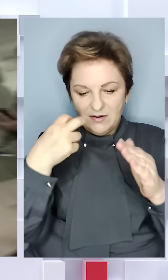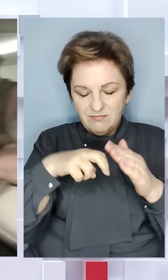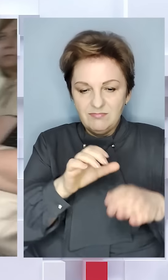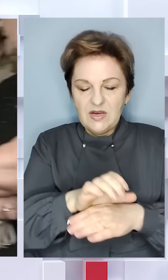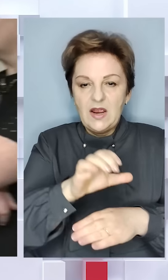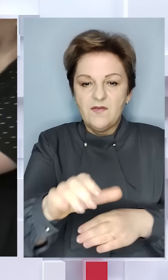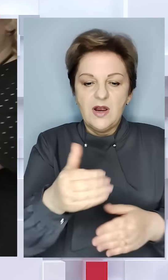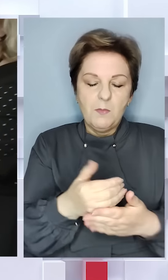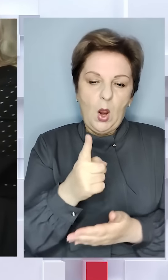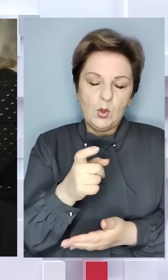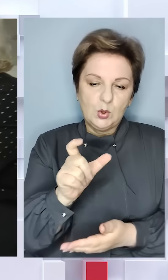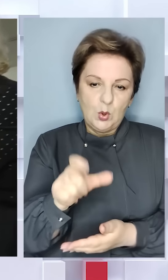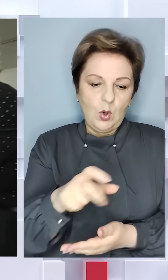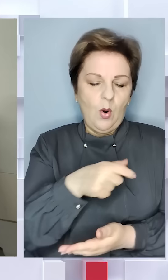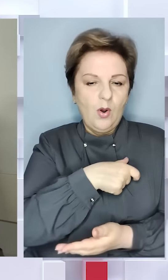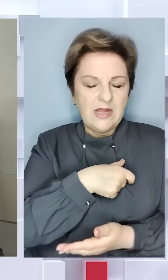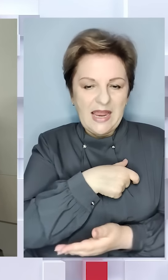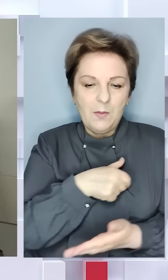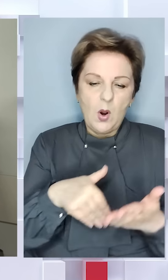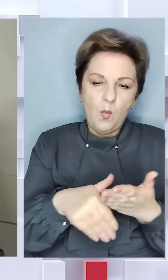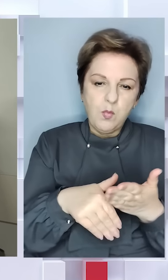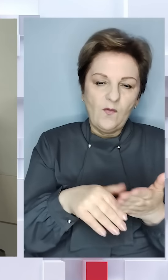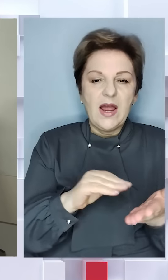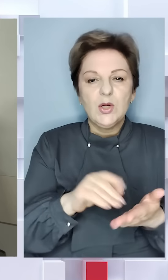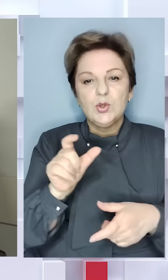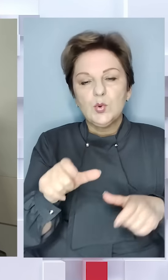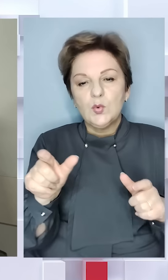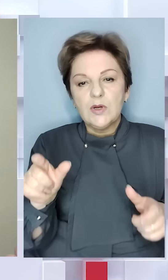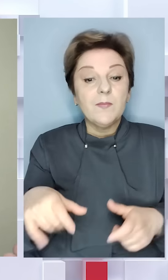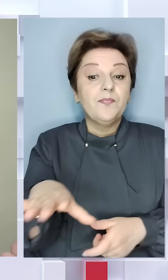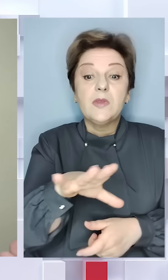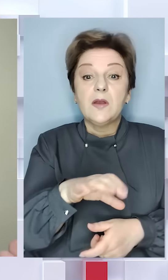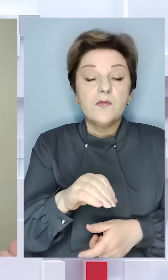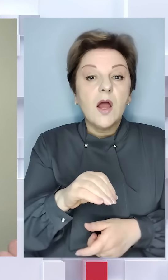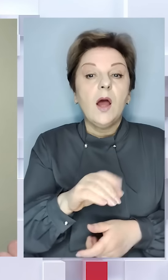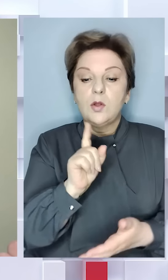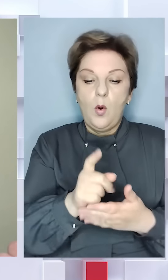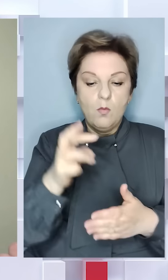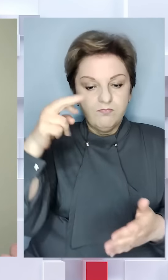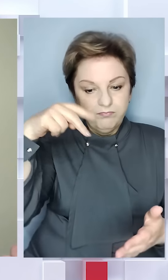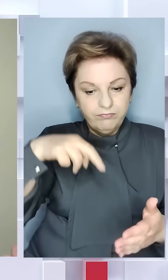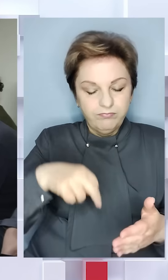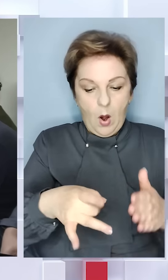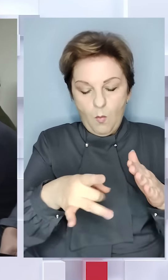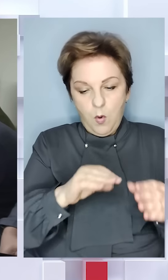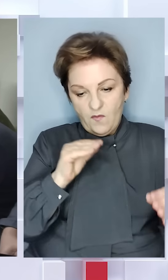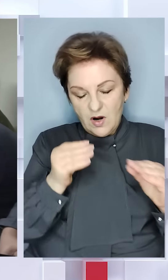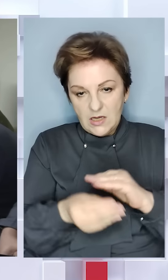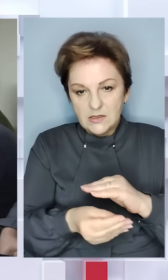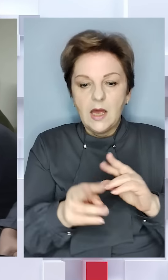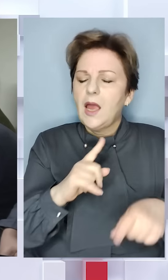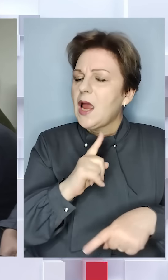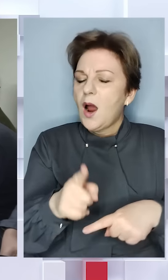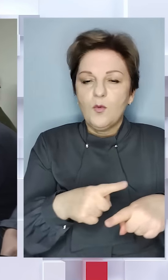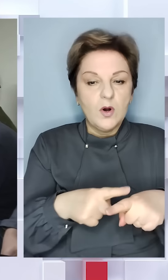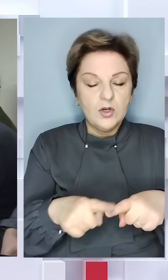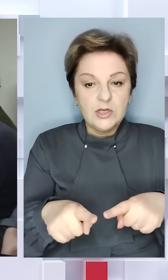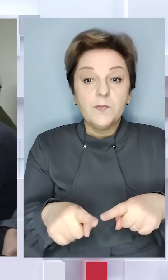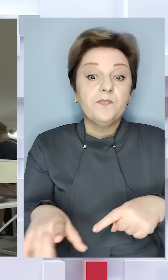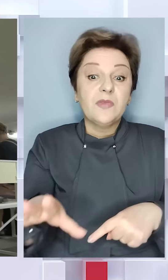понад сотню людей, депутатів, помічників та журналістів. Усі мали спуститися до бомбосховища якомога